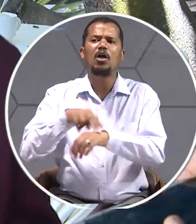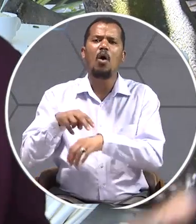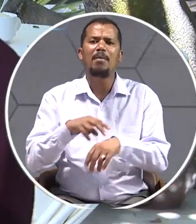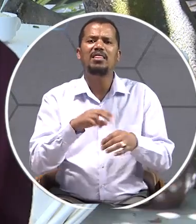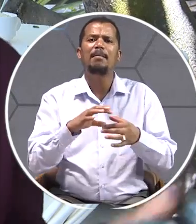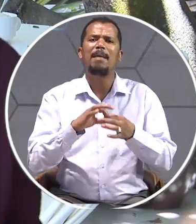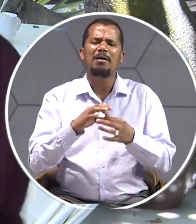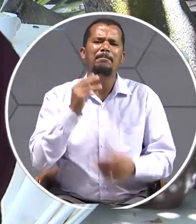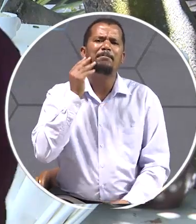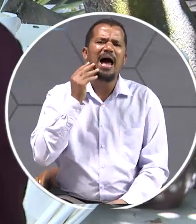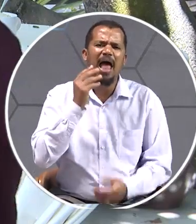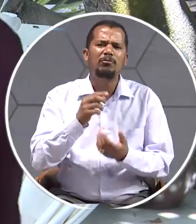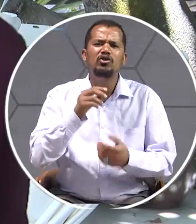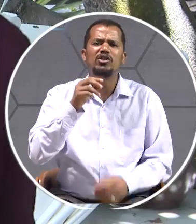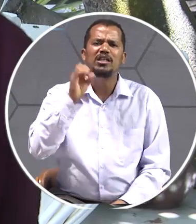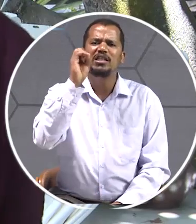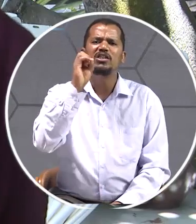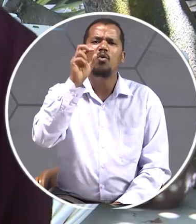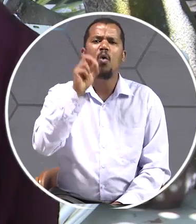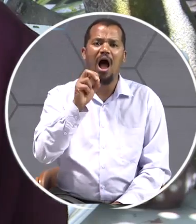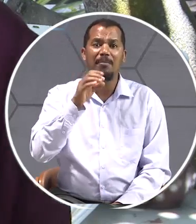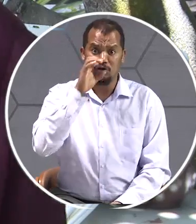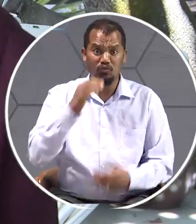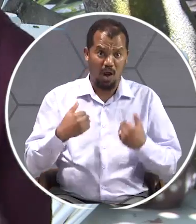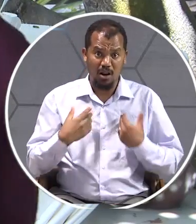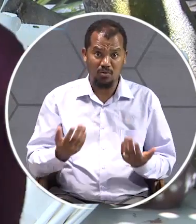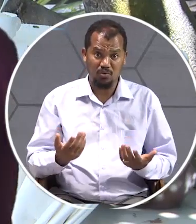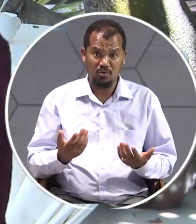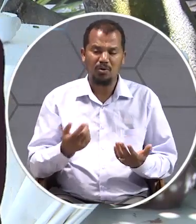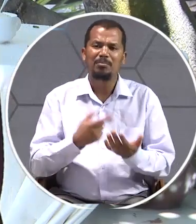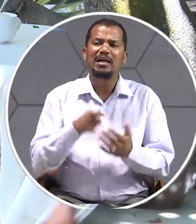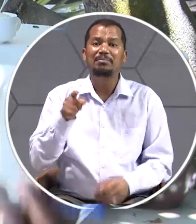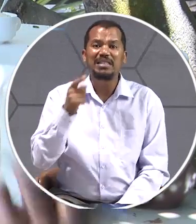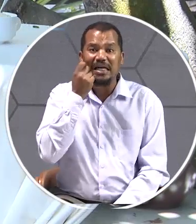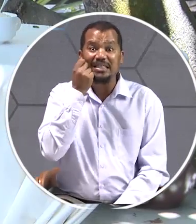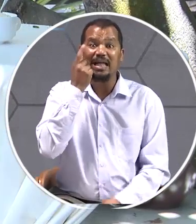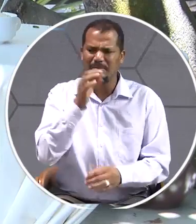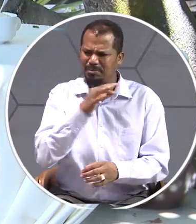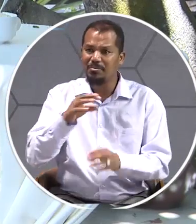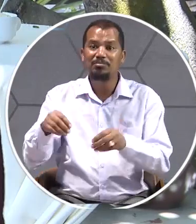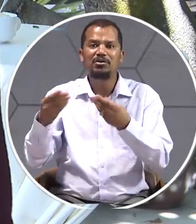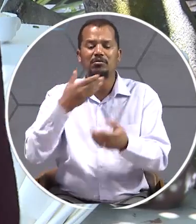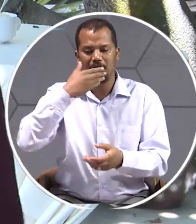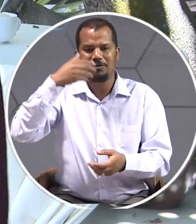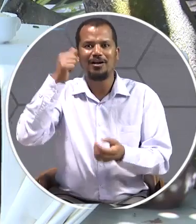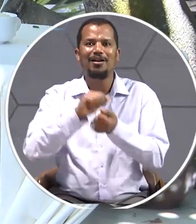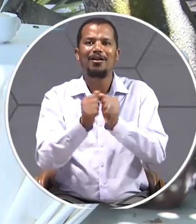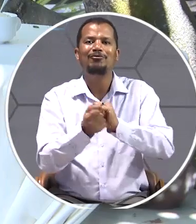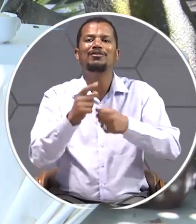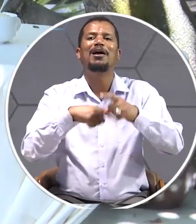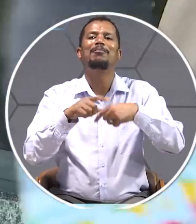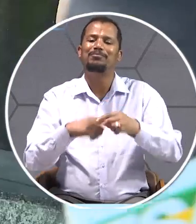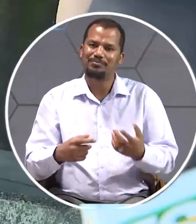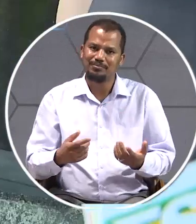ተቋማት ማህበር ማርያም ምናምን ጽዋ የሚጠጣጡት አለ። ስለዚህ በዛ አዌርነሱ በደንብ ቢሰጥ የተሻለ ለውጥ ያመጣሉ